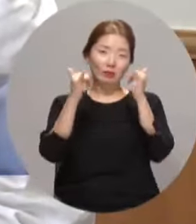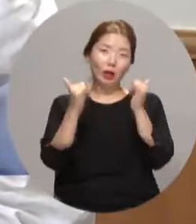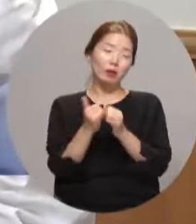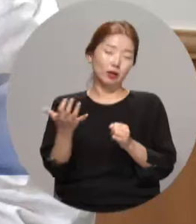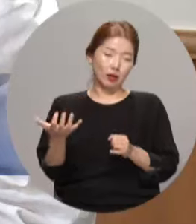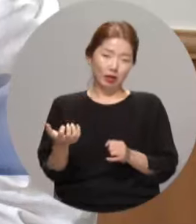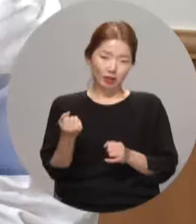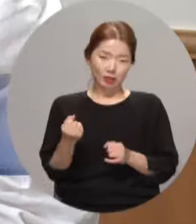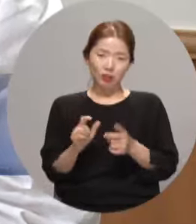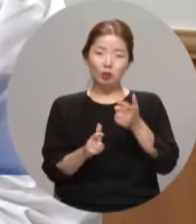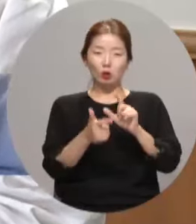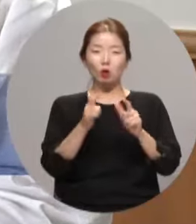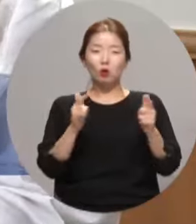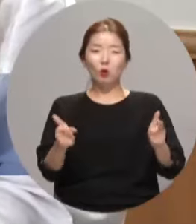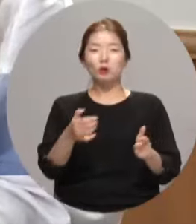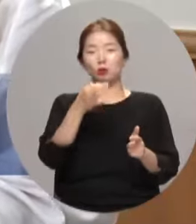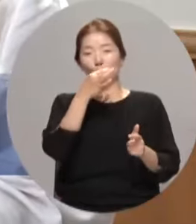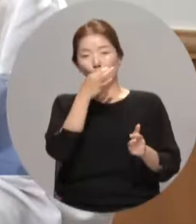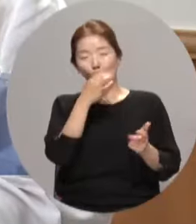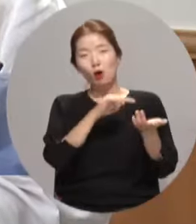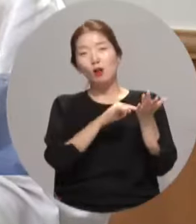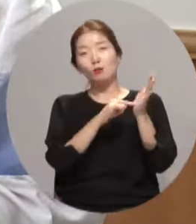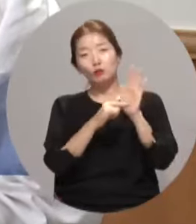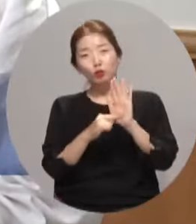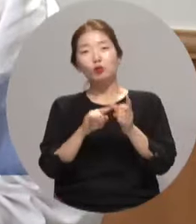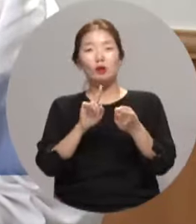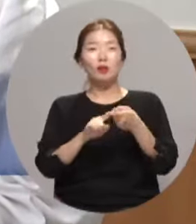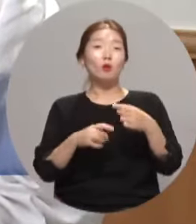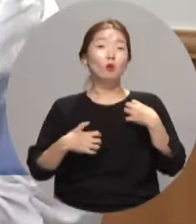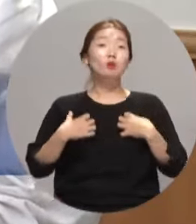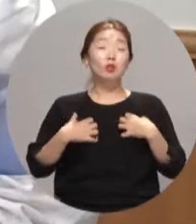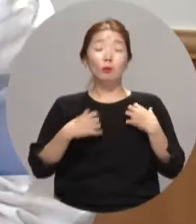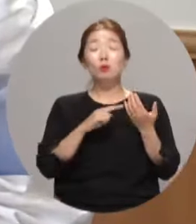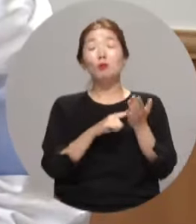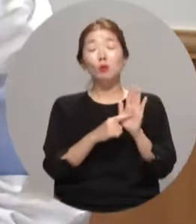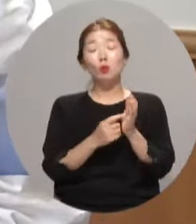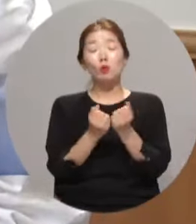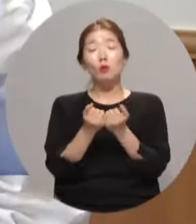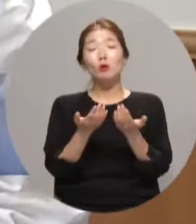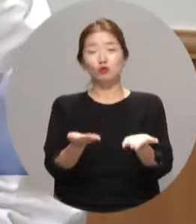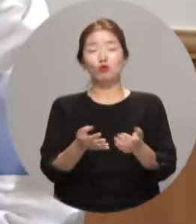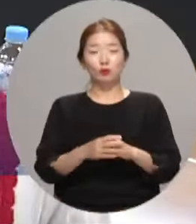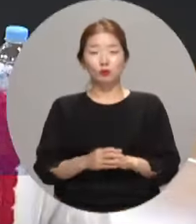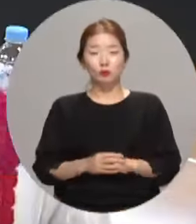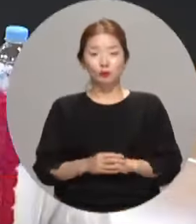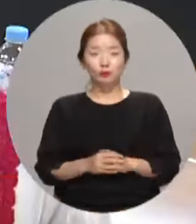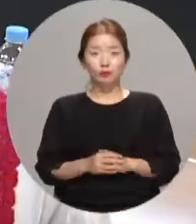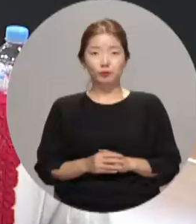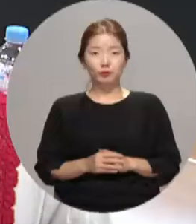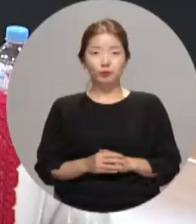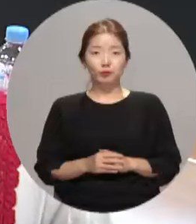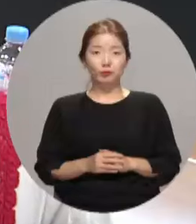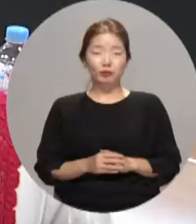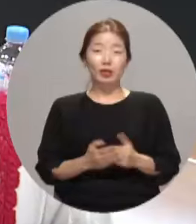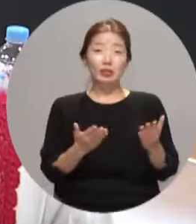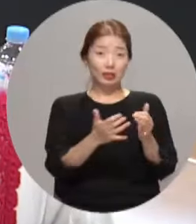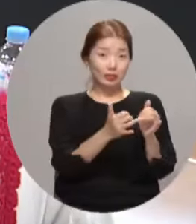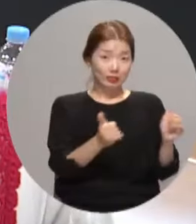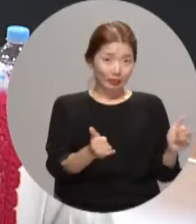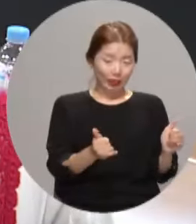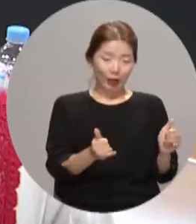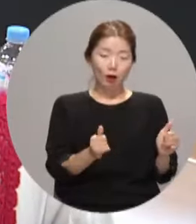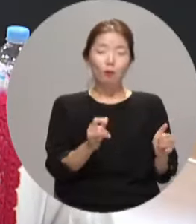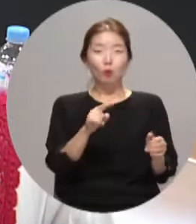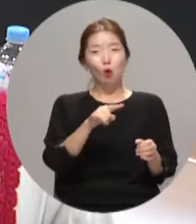갖고 있는 여러 가지 그 욕망의 분출을 정말 흥미롭게 그린. 공단 노동자,